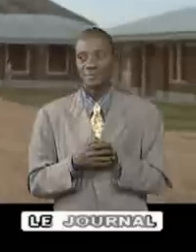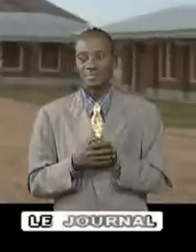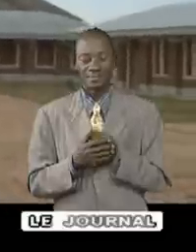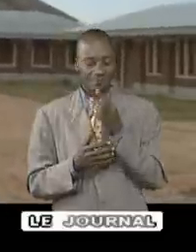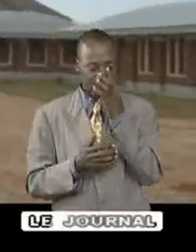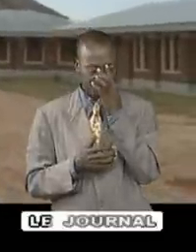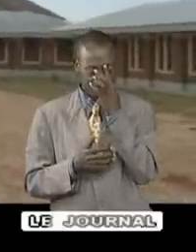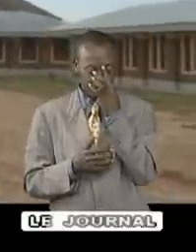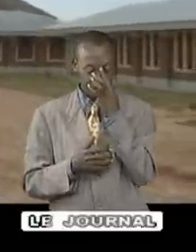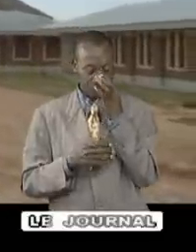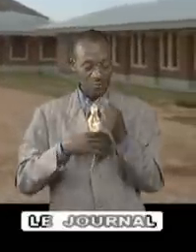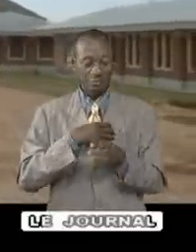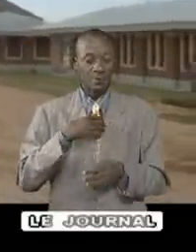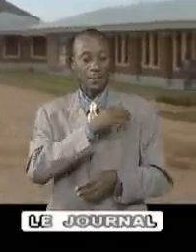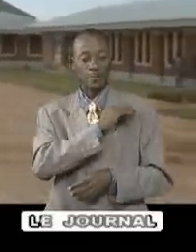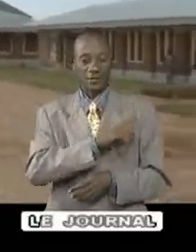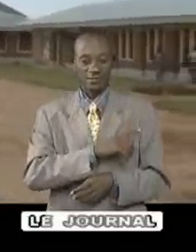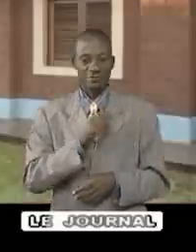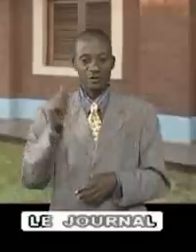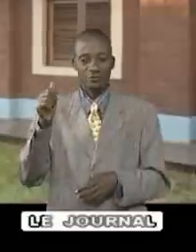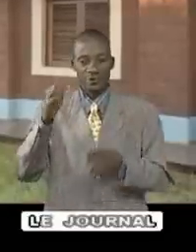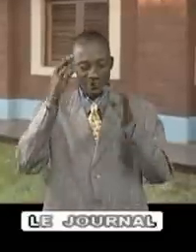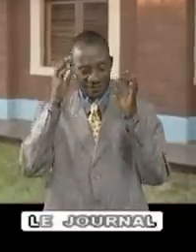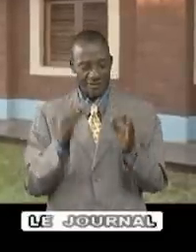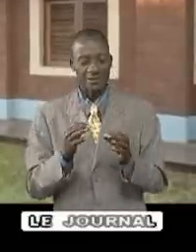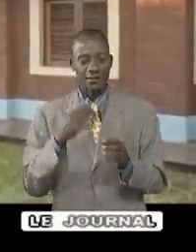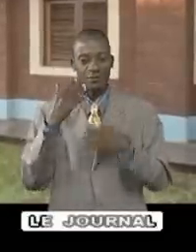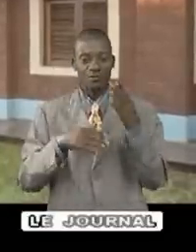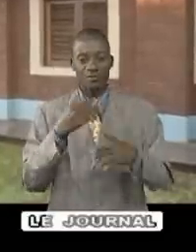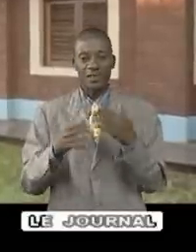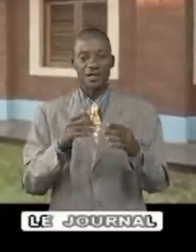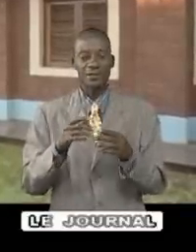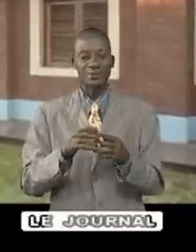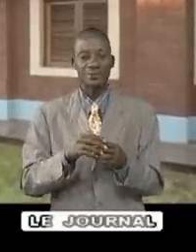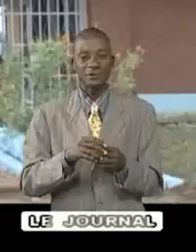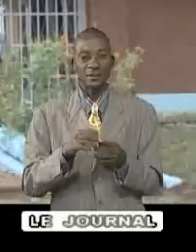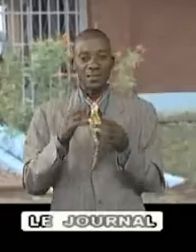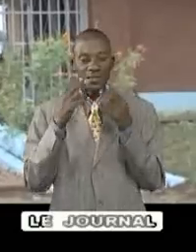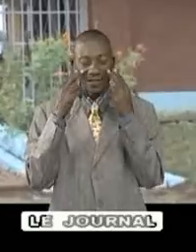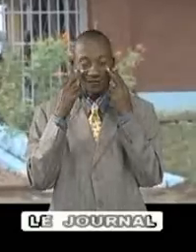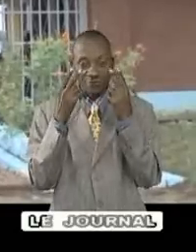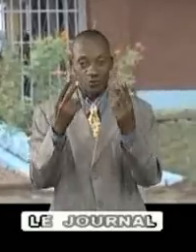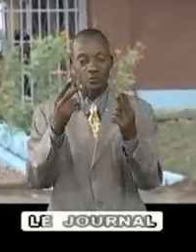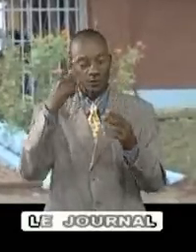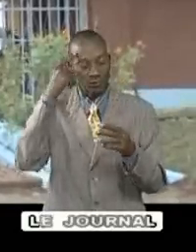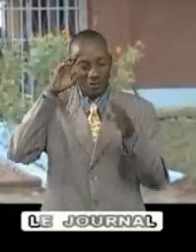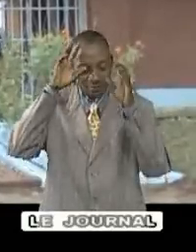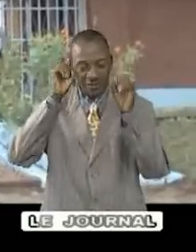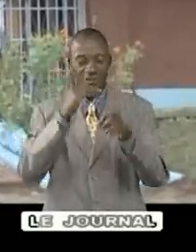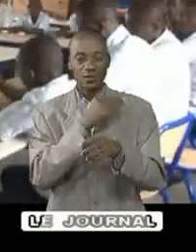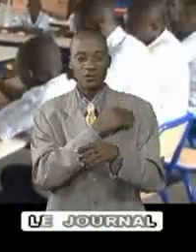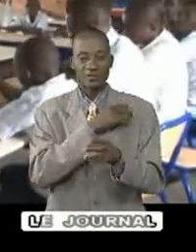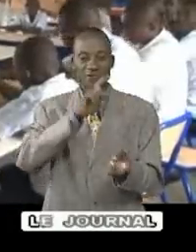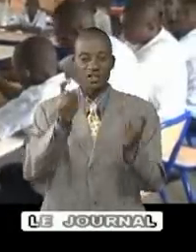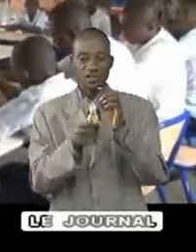Marie-Olive Lembe Kabila, déterminée à s'approprier la vision du chef de l'État, traduit par la révolution de la modernité, vient offrir